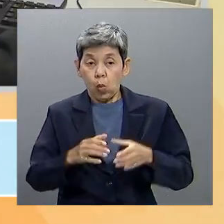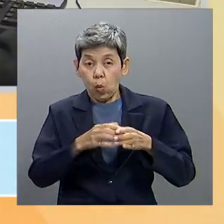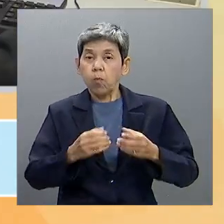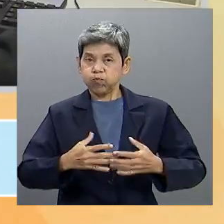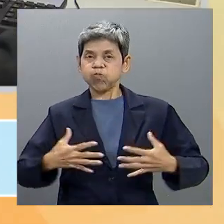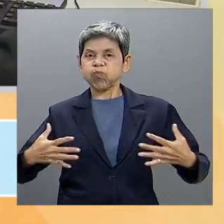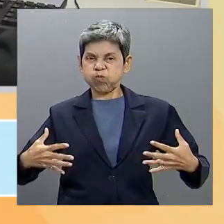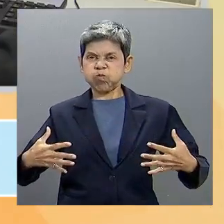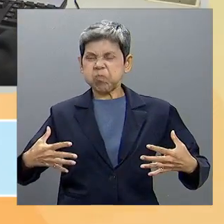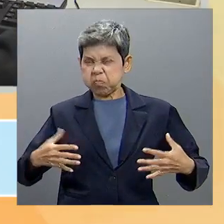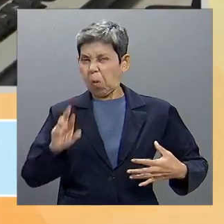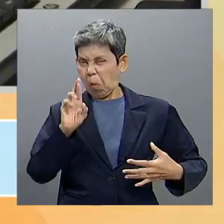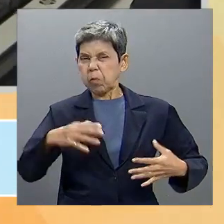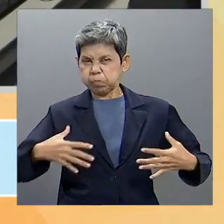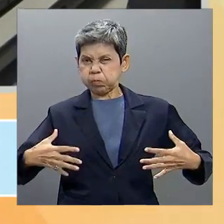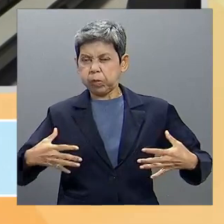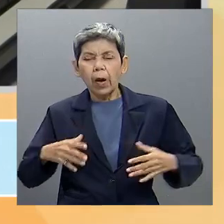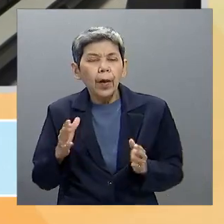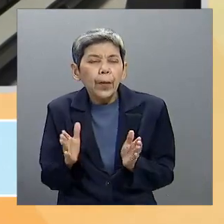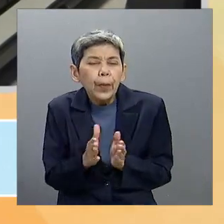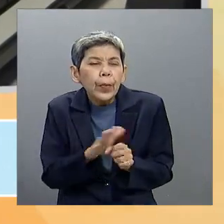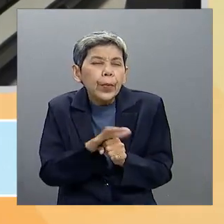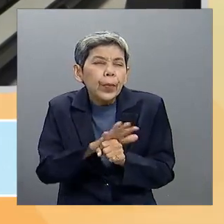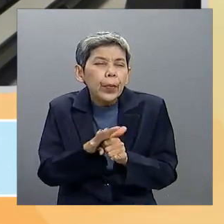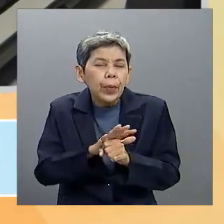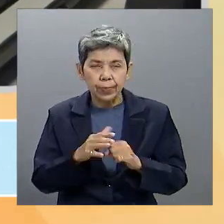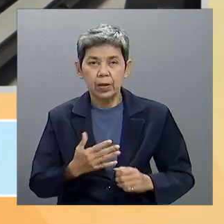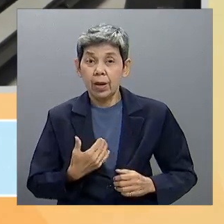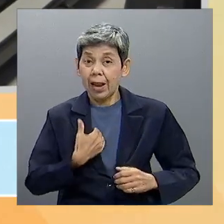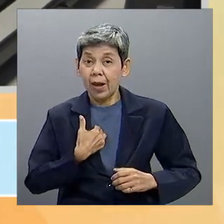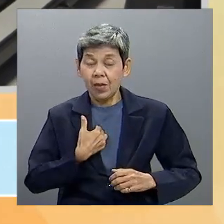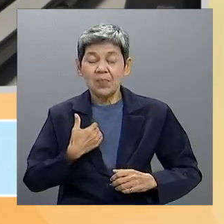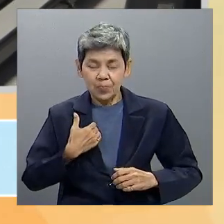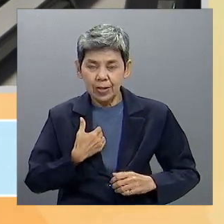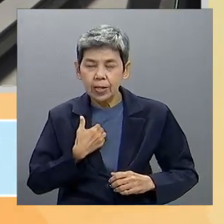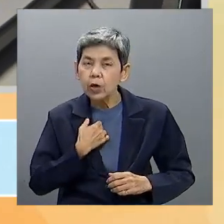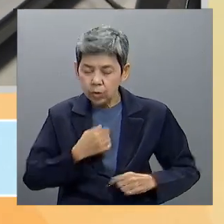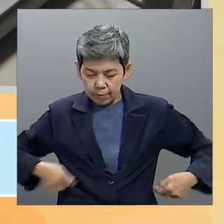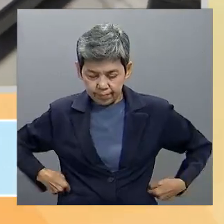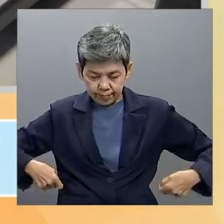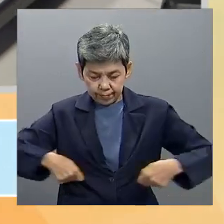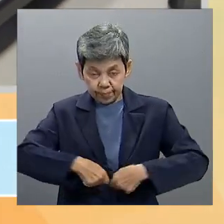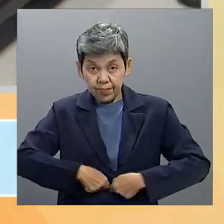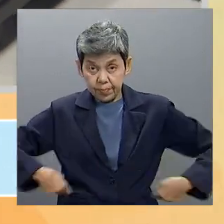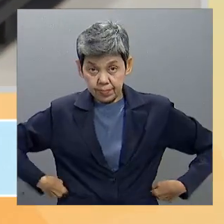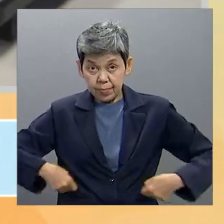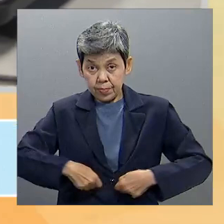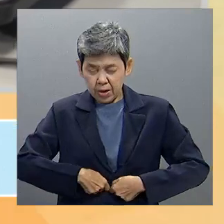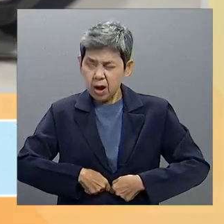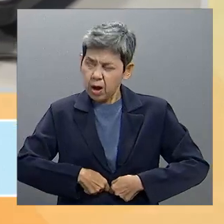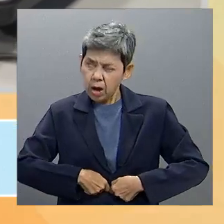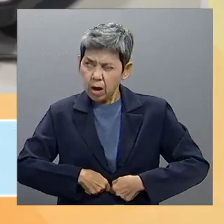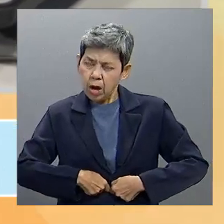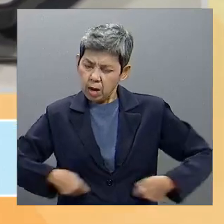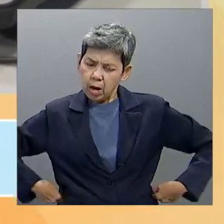ความเสี่ยงกว่าคนที่ผอมครับผมเอาง่ายๆเลยก็คือเราอาจจะมีการวัดเส้นรอบเอวนะครับถ้าเรามีมากกว่าเส้นอ้วนลงพุ